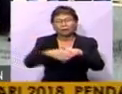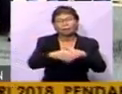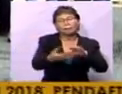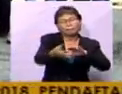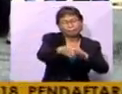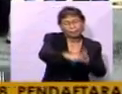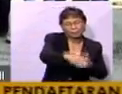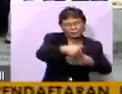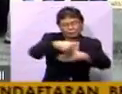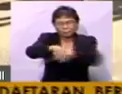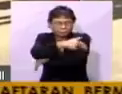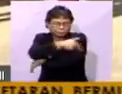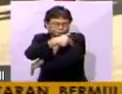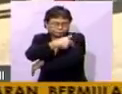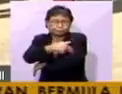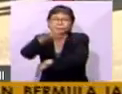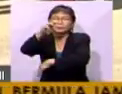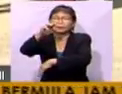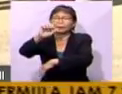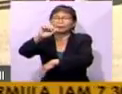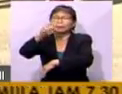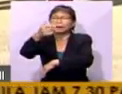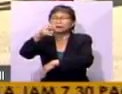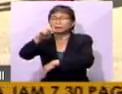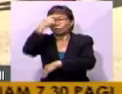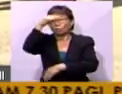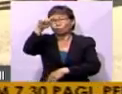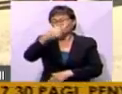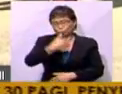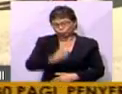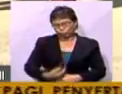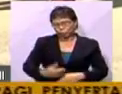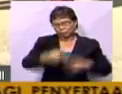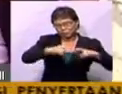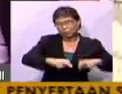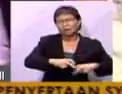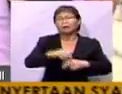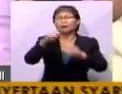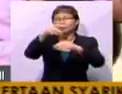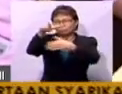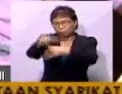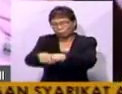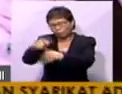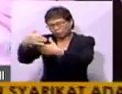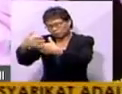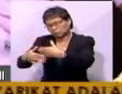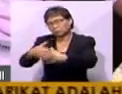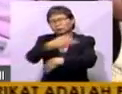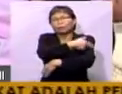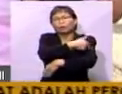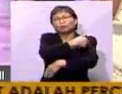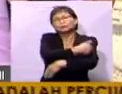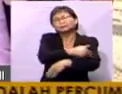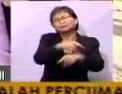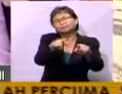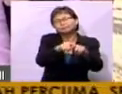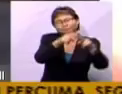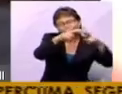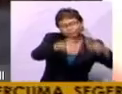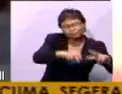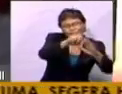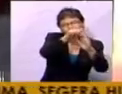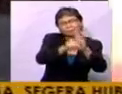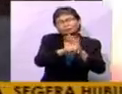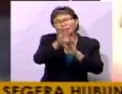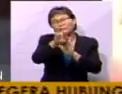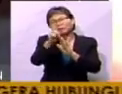Mayat dihantar ke Hospital Macang untuk dibedah siasat, manakala mangsa yang cedera dirawat di hospital sama. Kes disiasat mengikut Seksyen